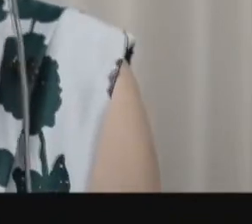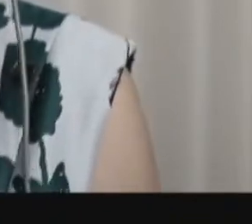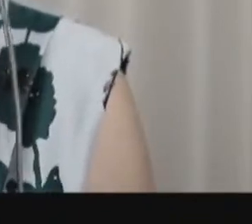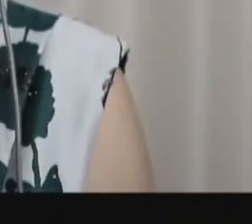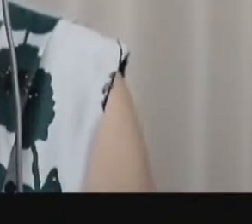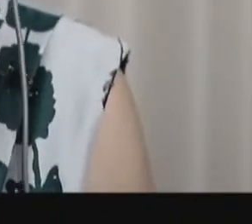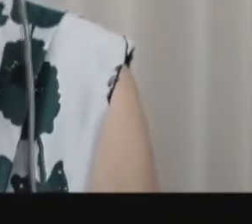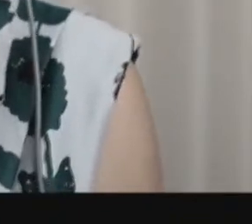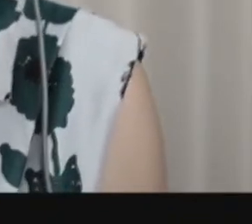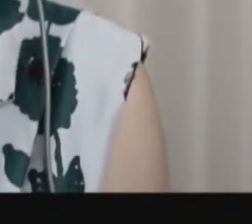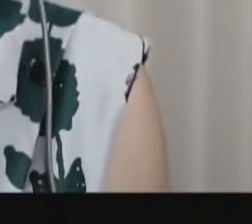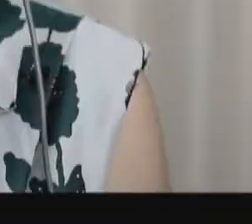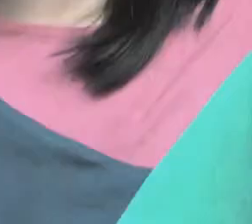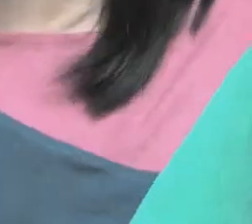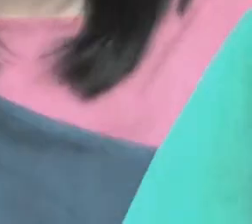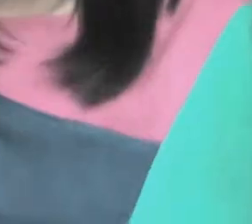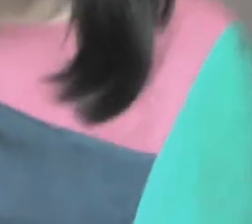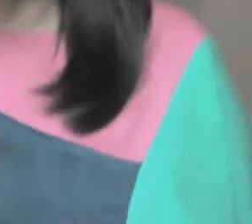mastiin